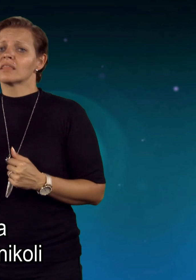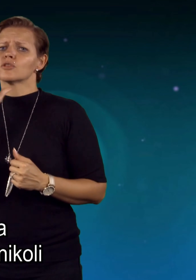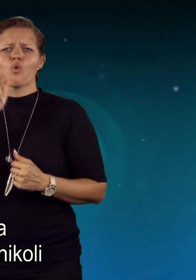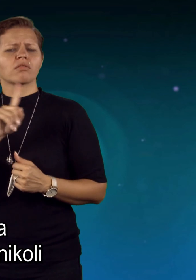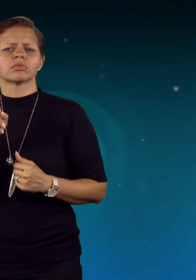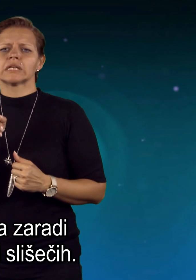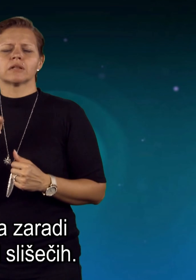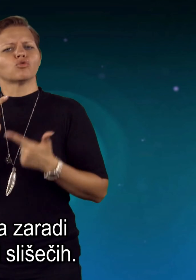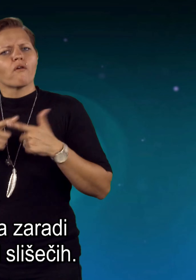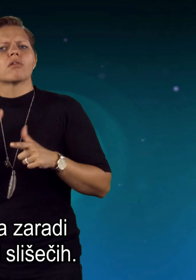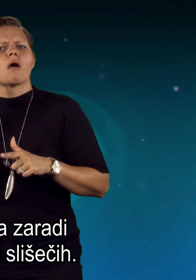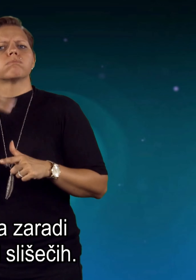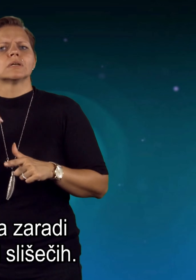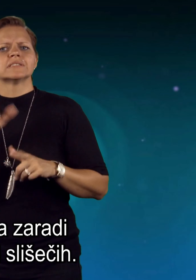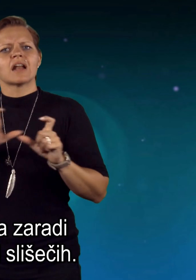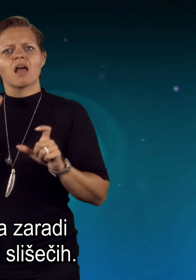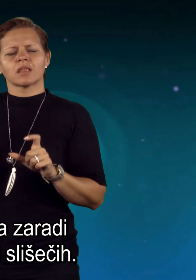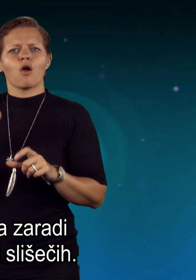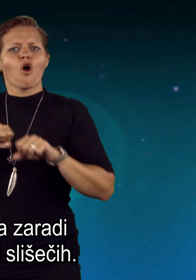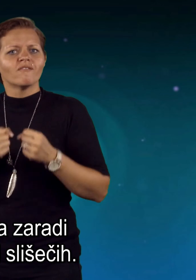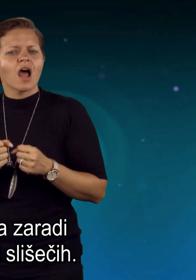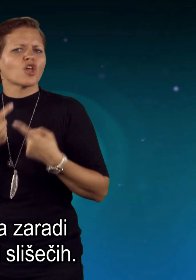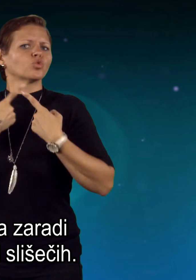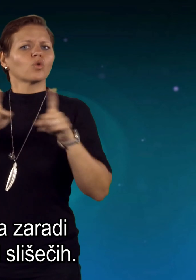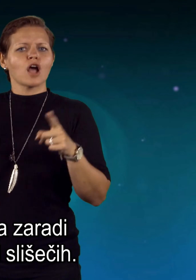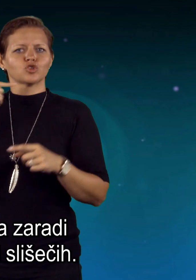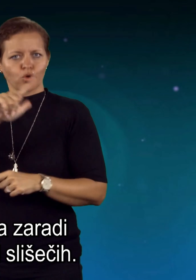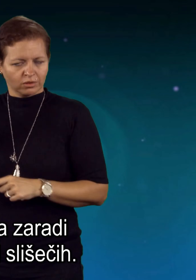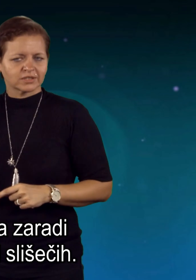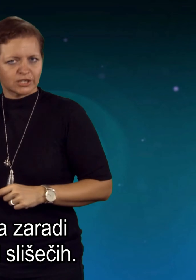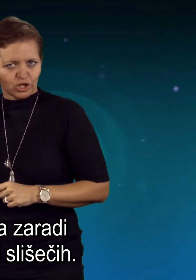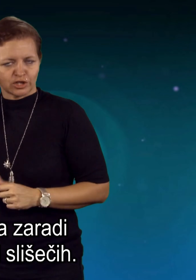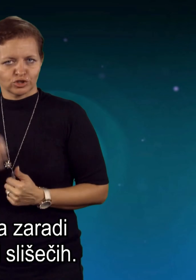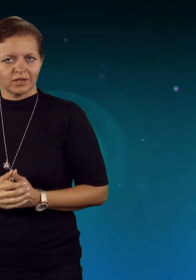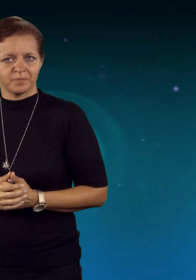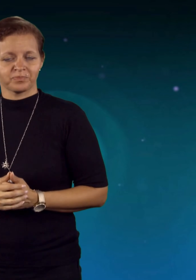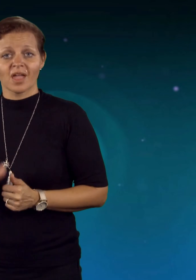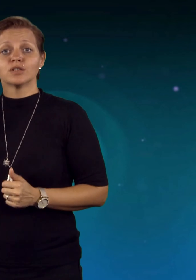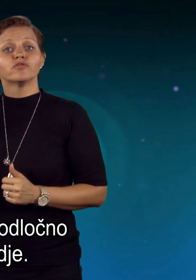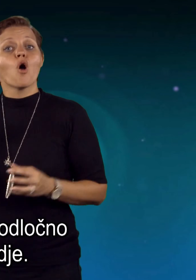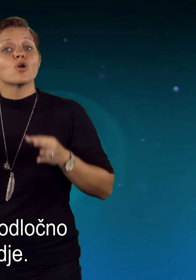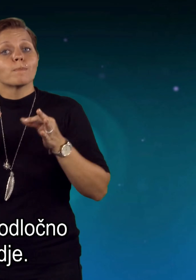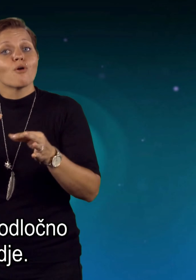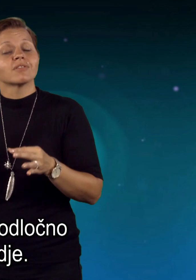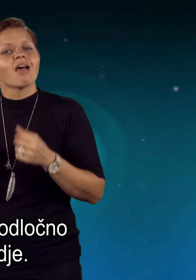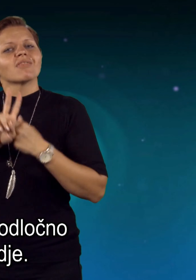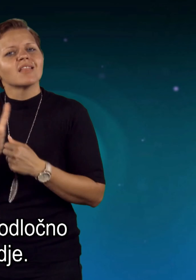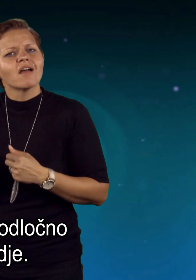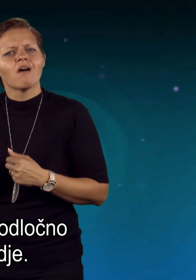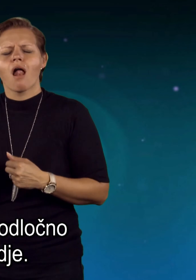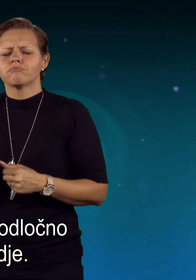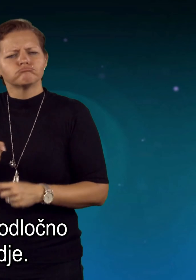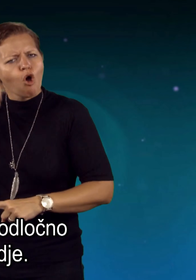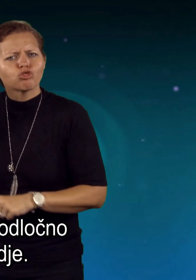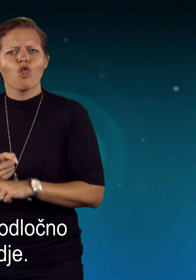jezika in nikoli ni pristala na to, da bi bila zaradi svoje okvare drugačna od slišečih. Svojo pot